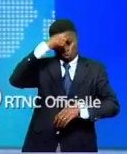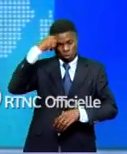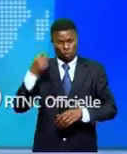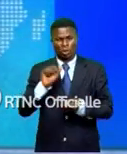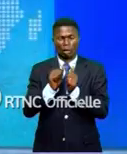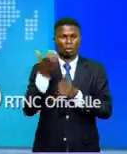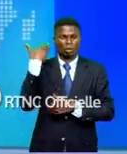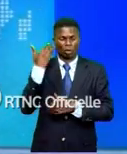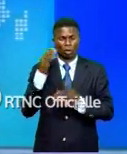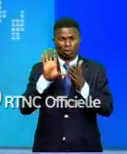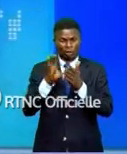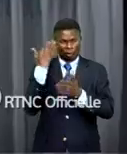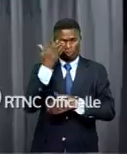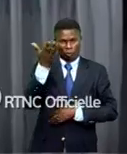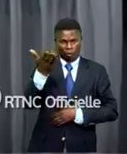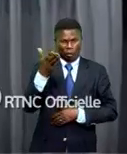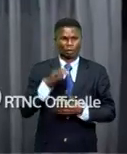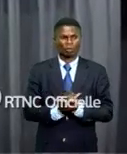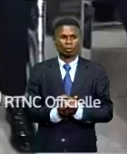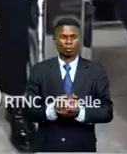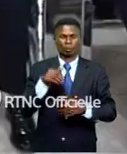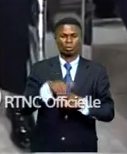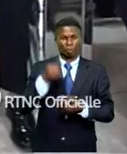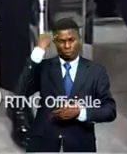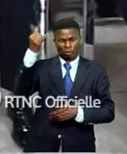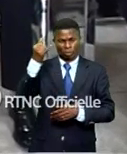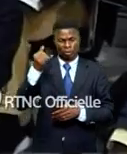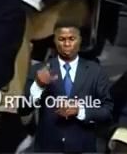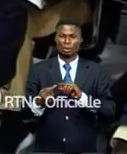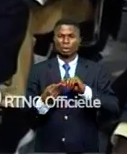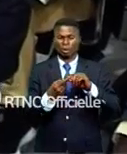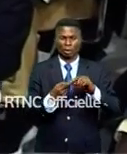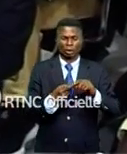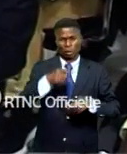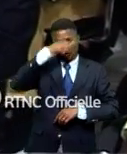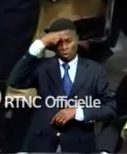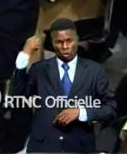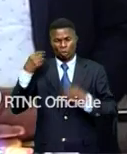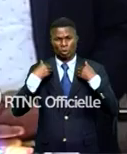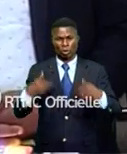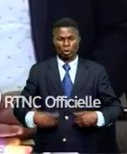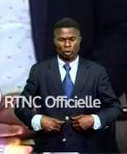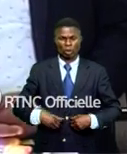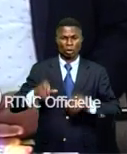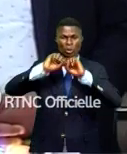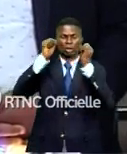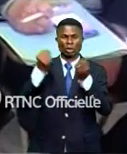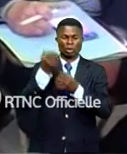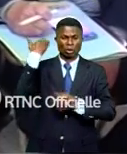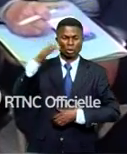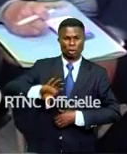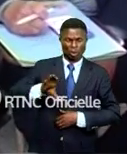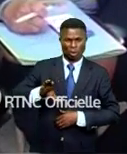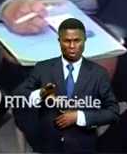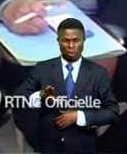de l'eau. Images et commentaires. Dans un contexte si singulier, la crise sanitaire, la Régie des eaux s'est refusée de